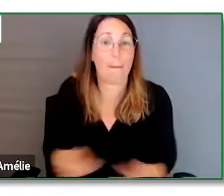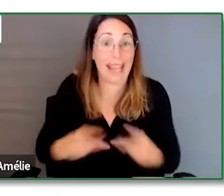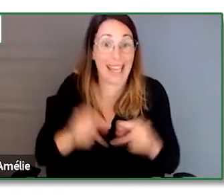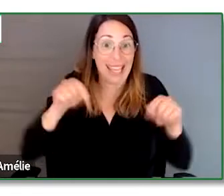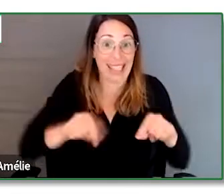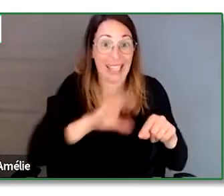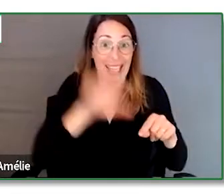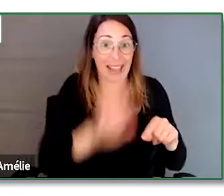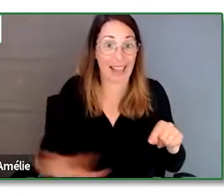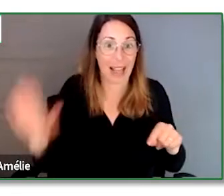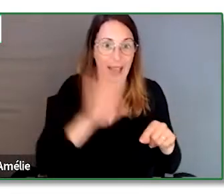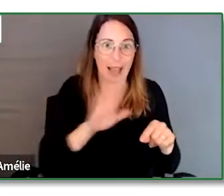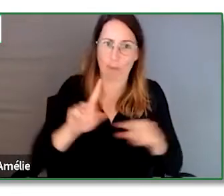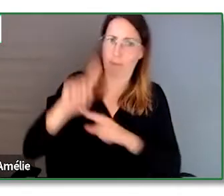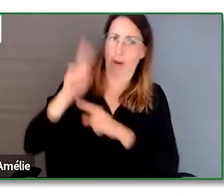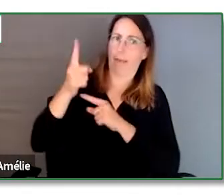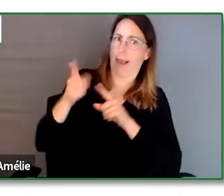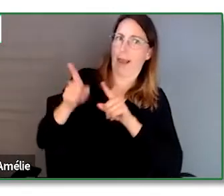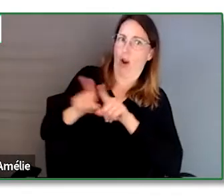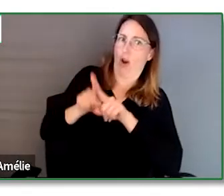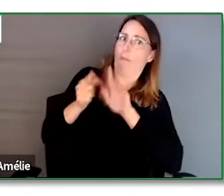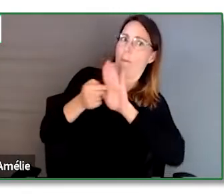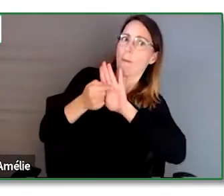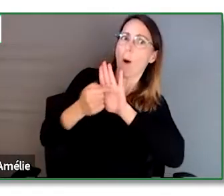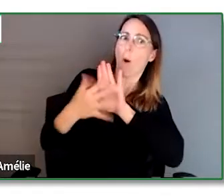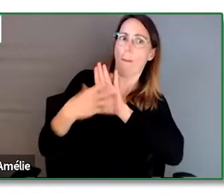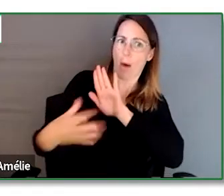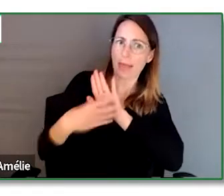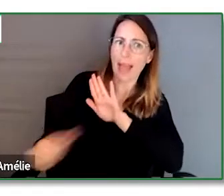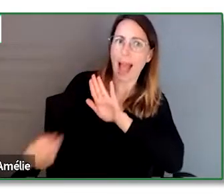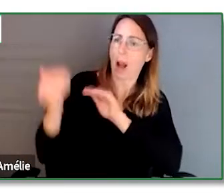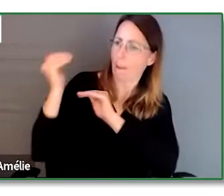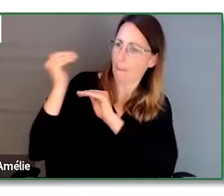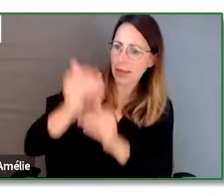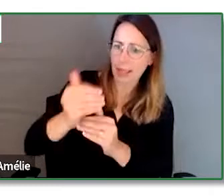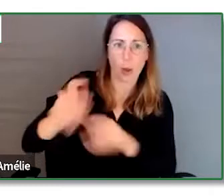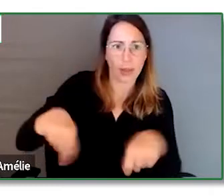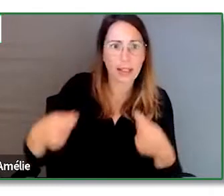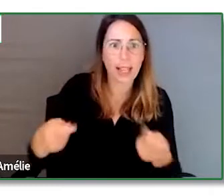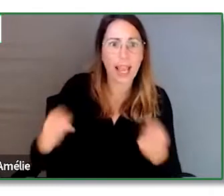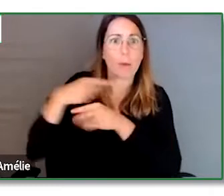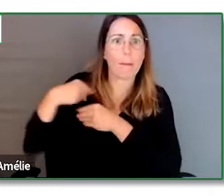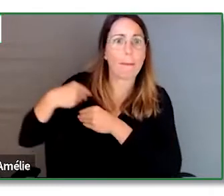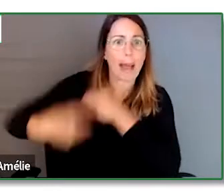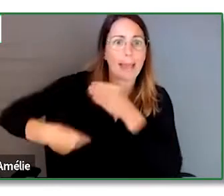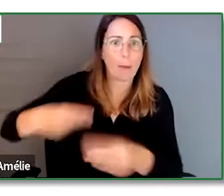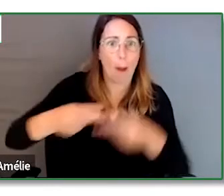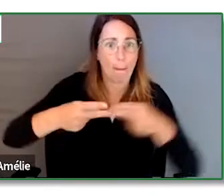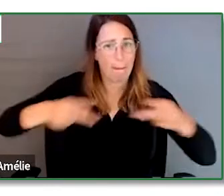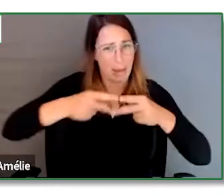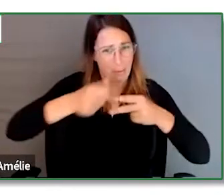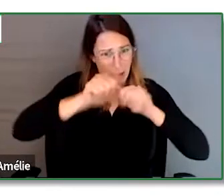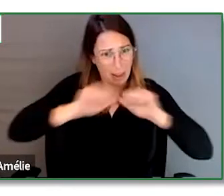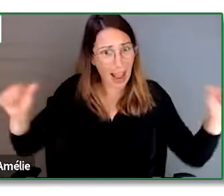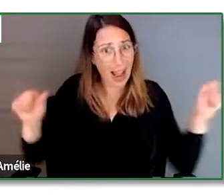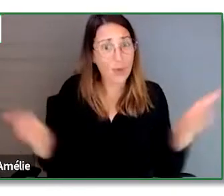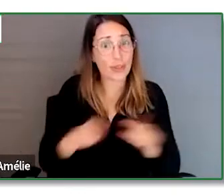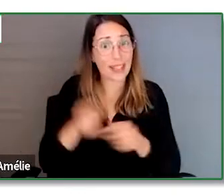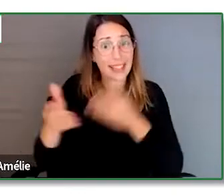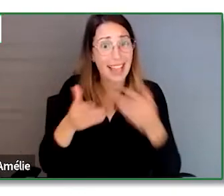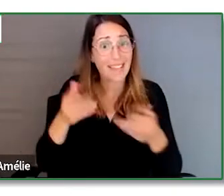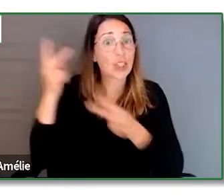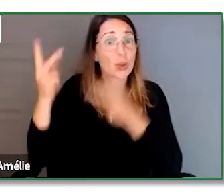ressources naturelles et de patrimoine culturel au pays et le plus grand fournisseur de services touristiques au Canada.